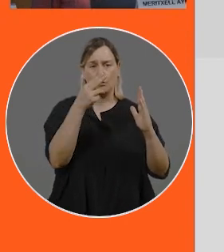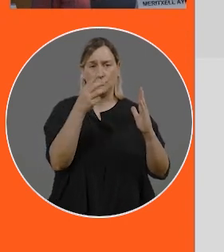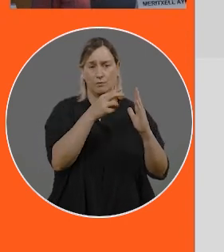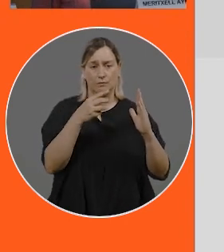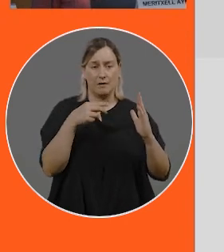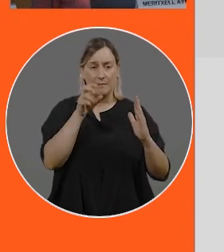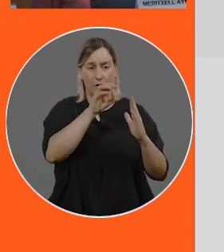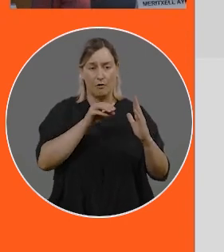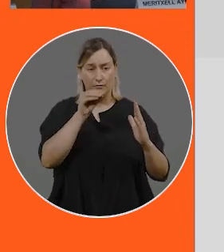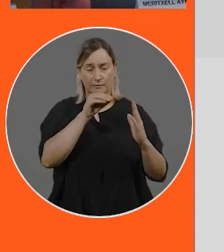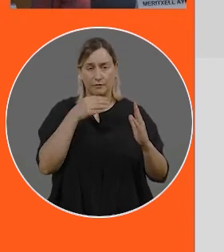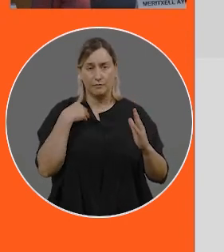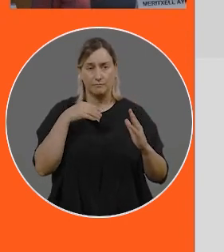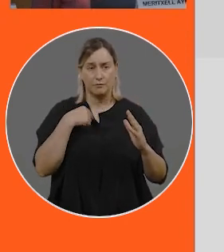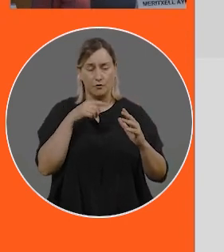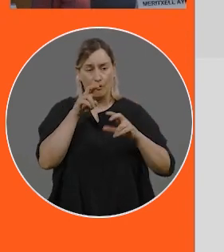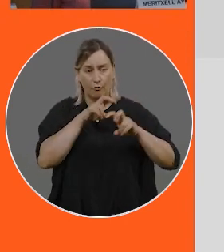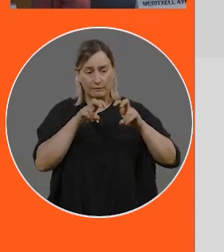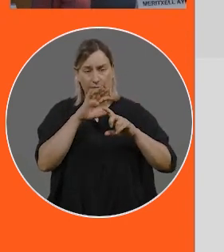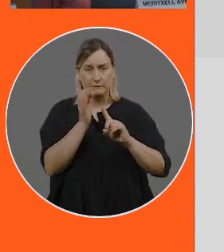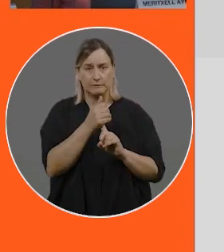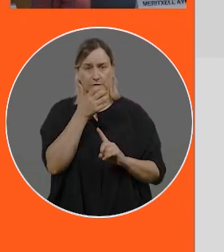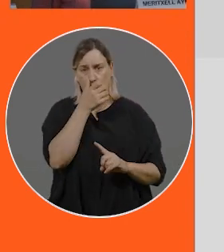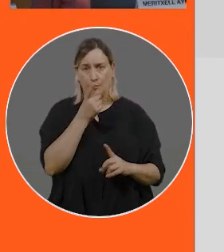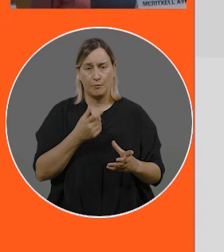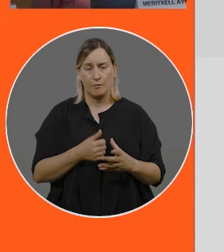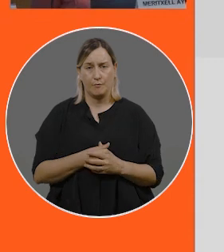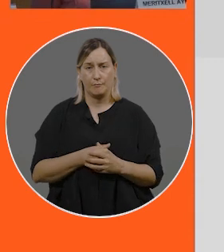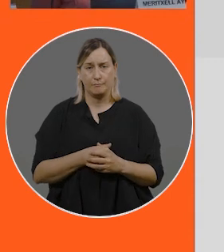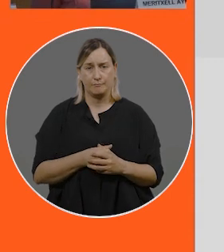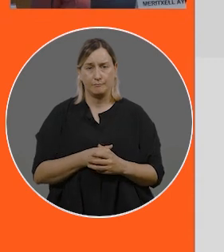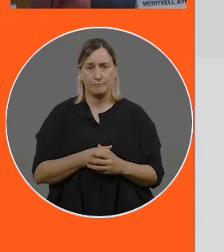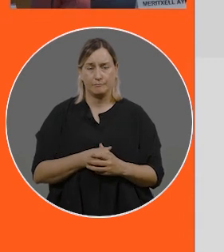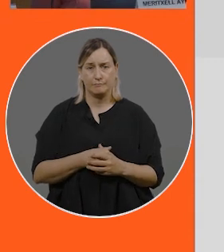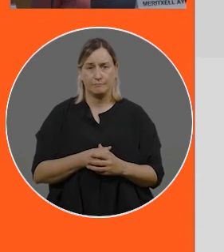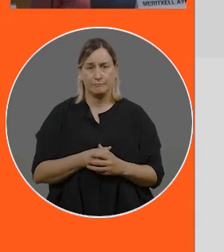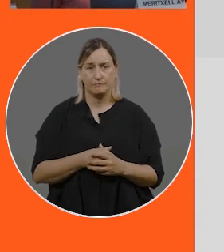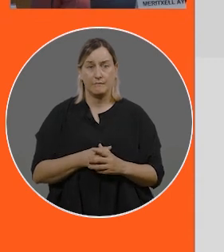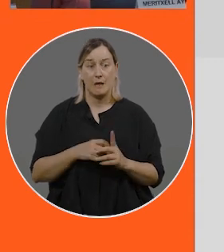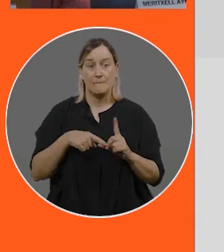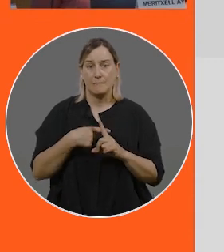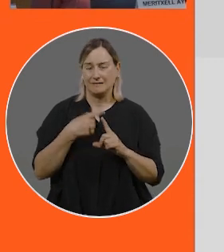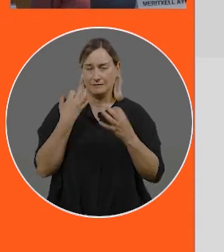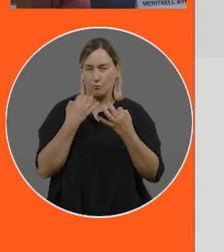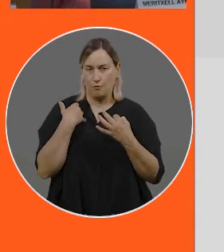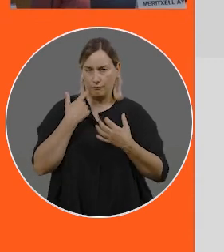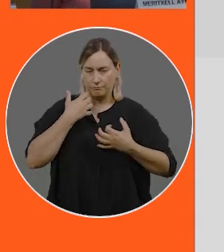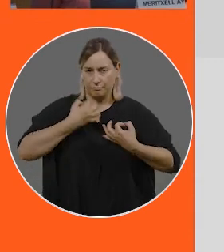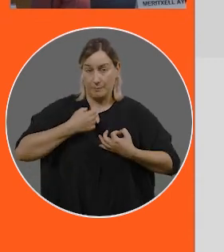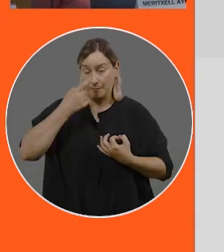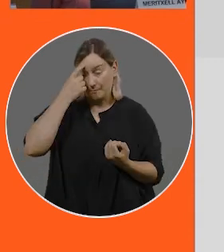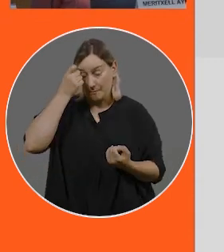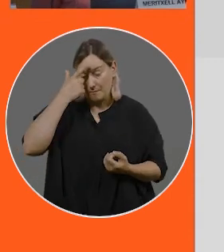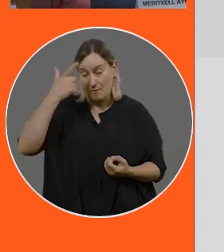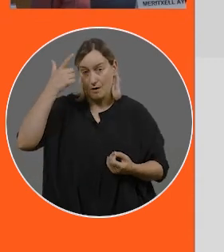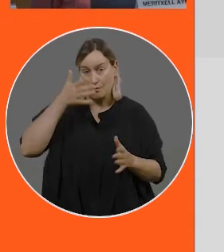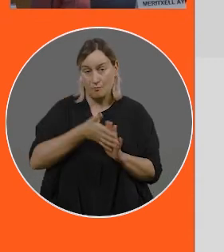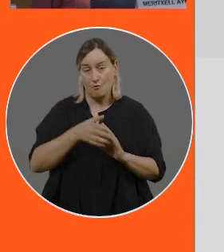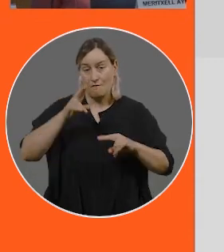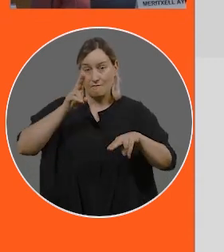taula de cap de les maneres. I a més, hi deu haver M'imagino, perquè estem parlant de les